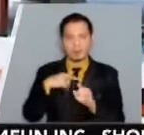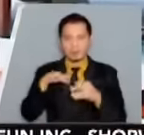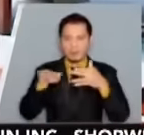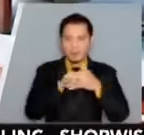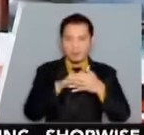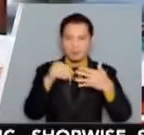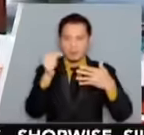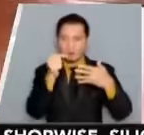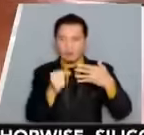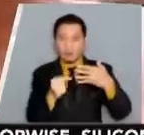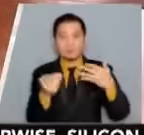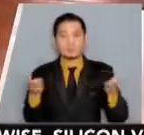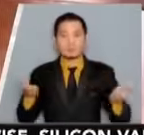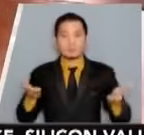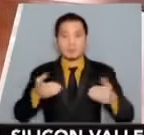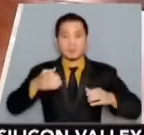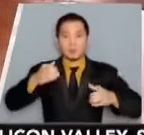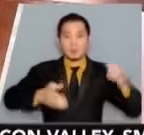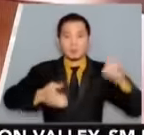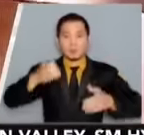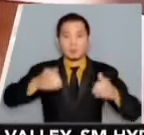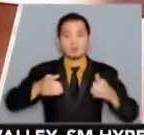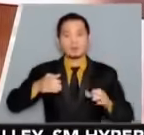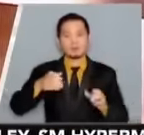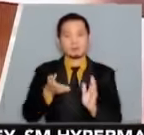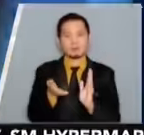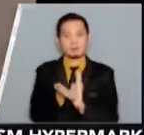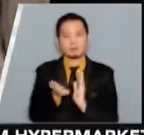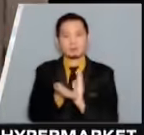May unang balita si Salima Refran.